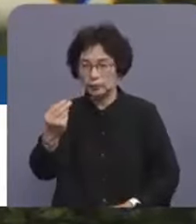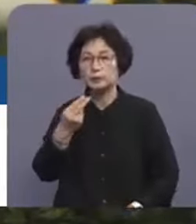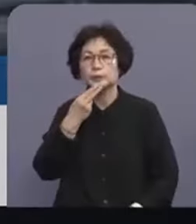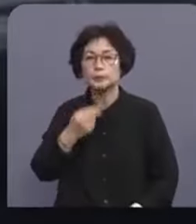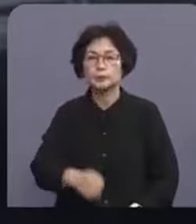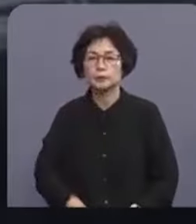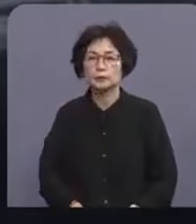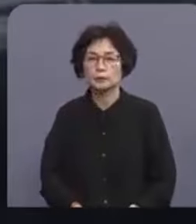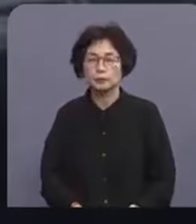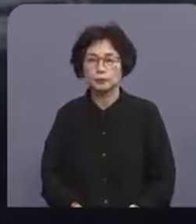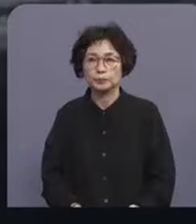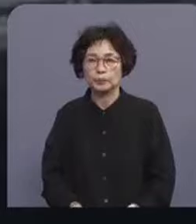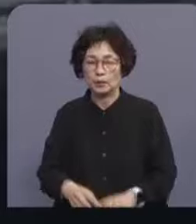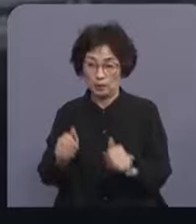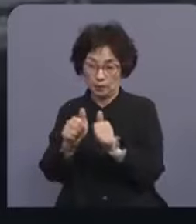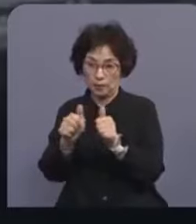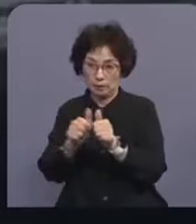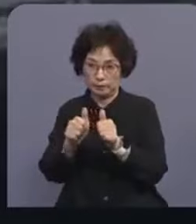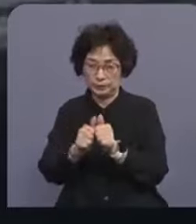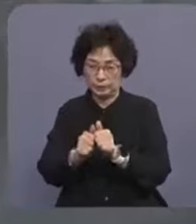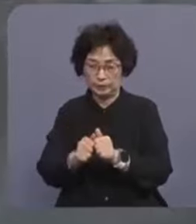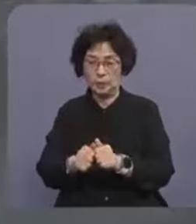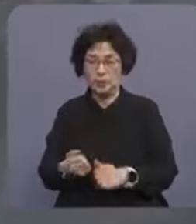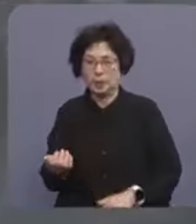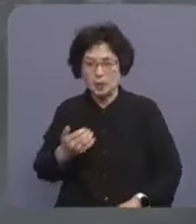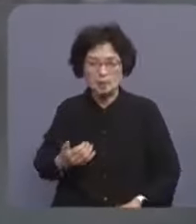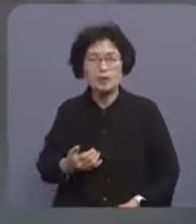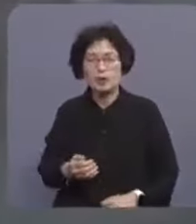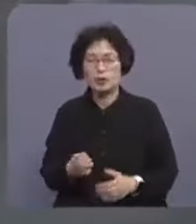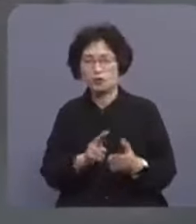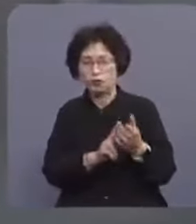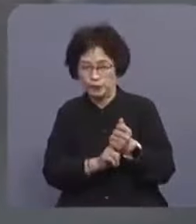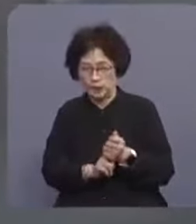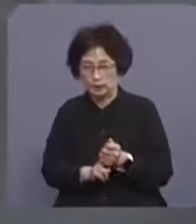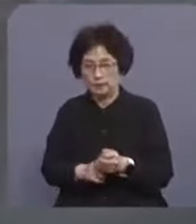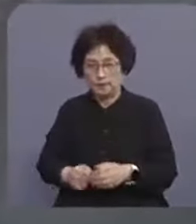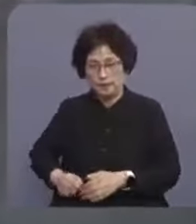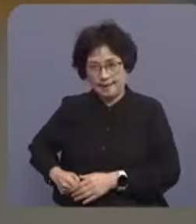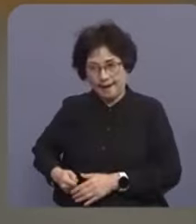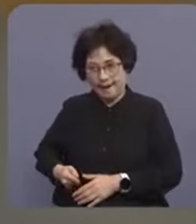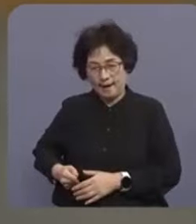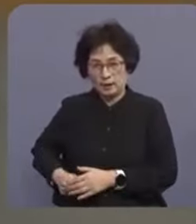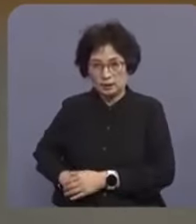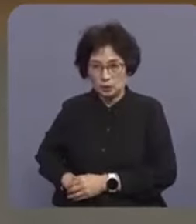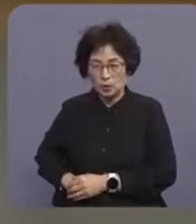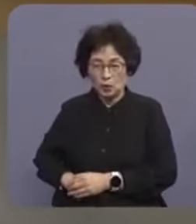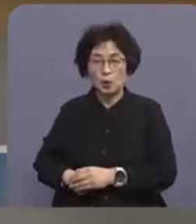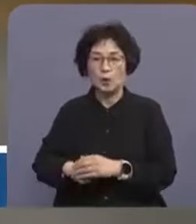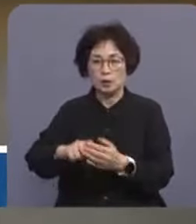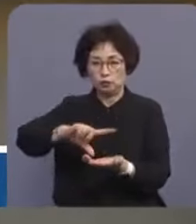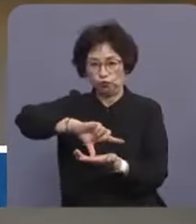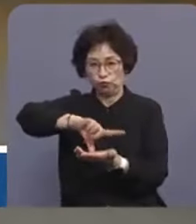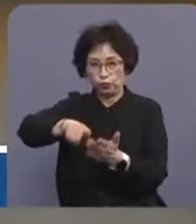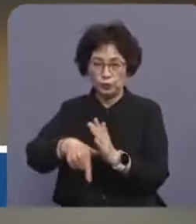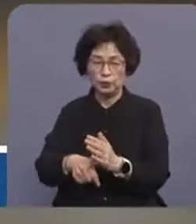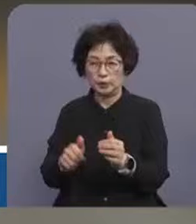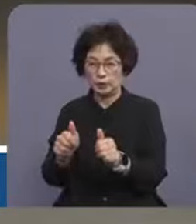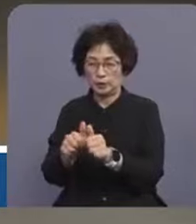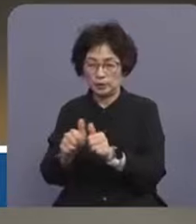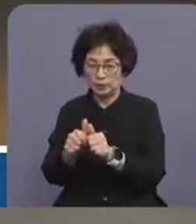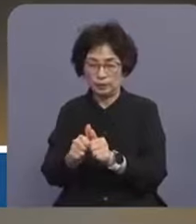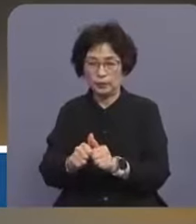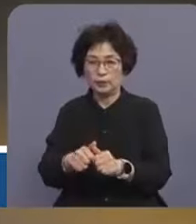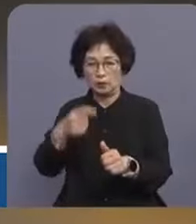됐거든요. 당시 남성은 겉옷에 미리 준비한 흉기를 숨겨둔 상태. 이곳 오피스텔 주변을 배회하던 남성은